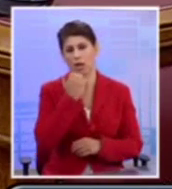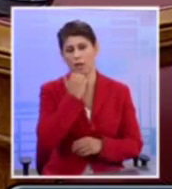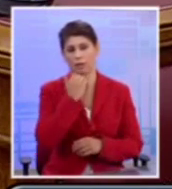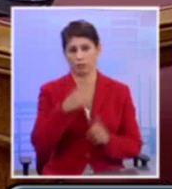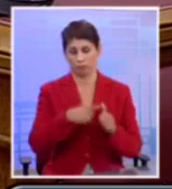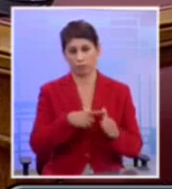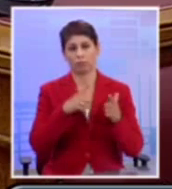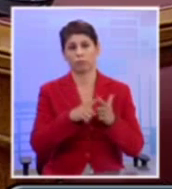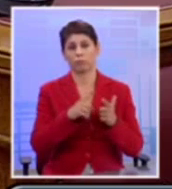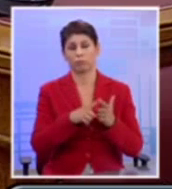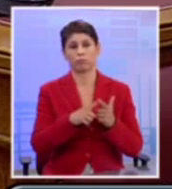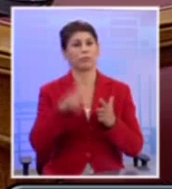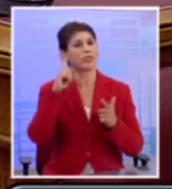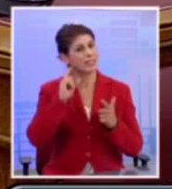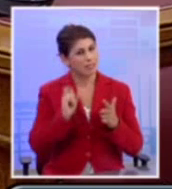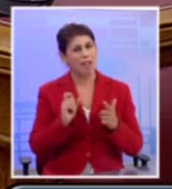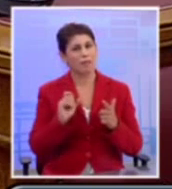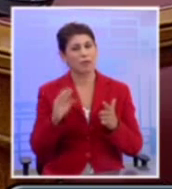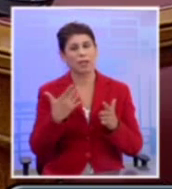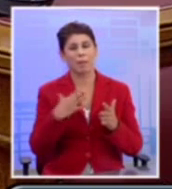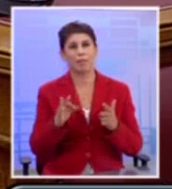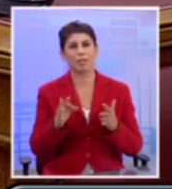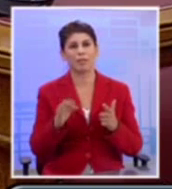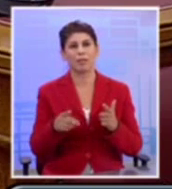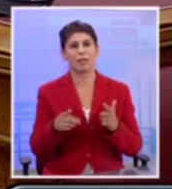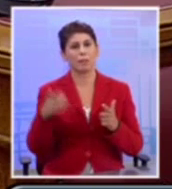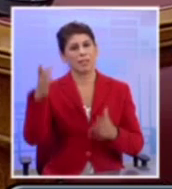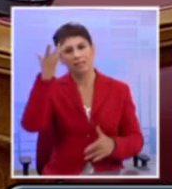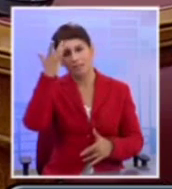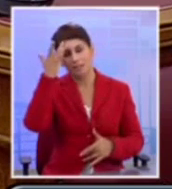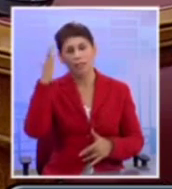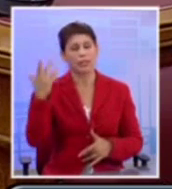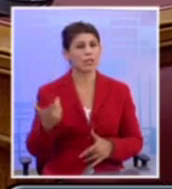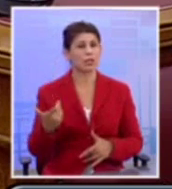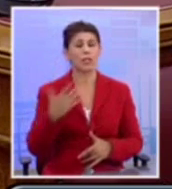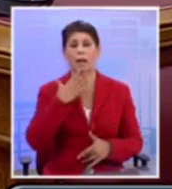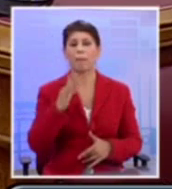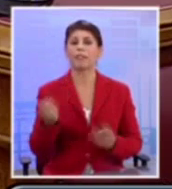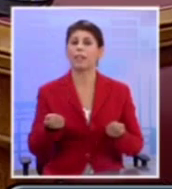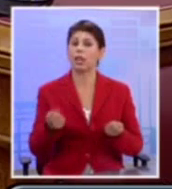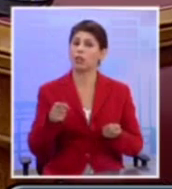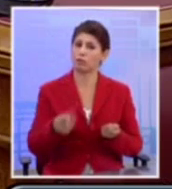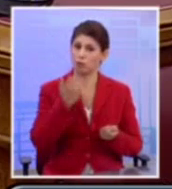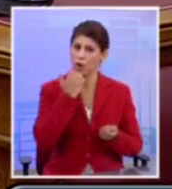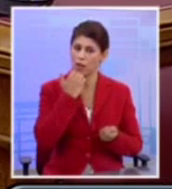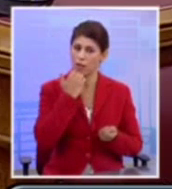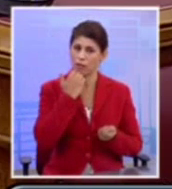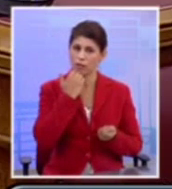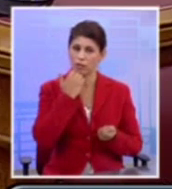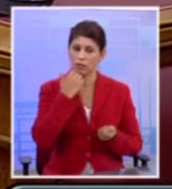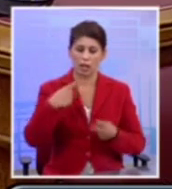και δεύτερο ότι γνωρίζαμε ότι επειδή είχαμε συνείδηση ότι επειδή γινόταν ένα τέτοιο λάθος,